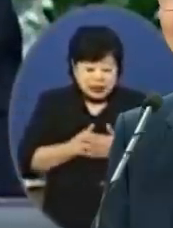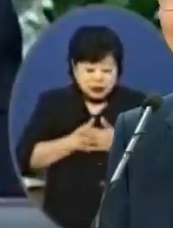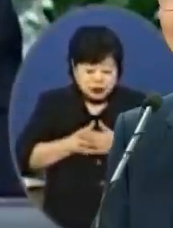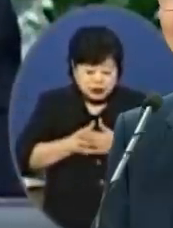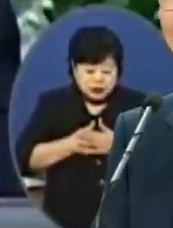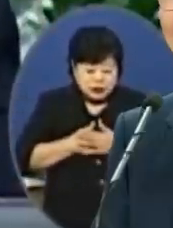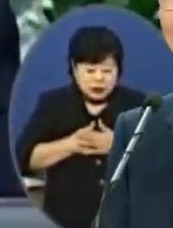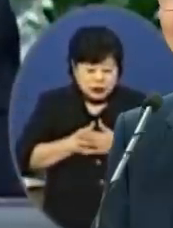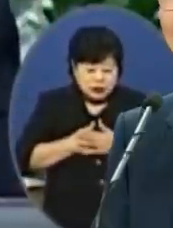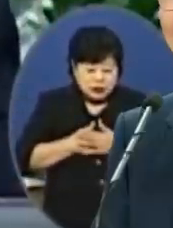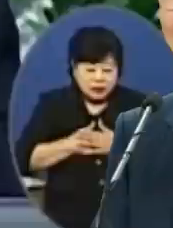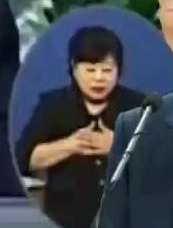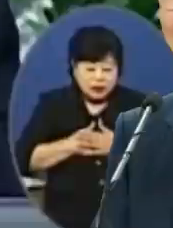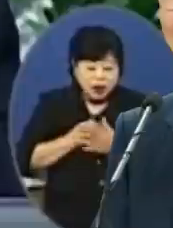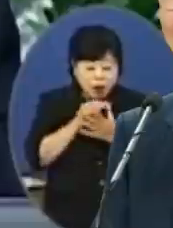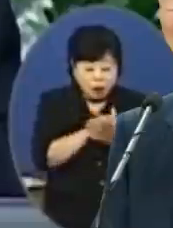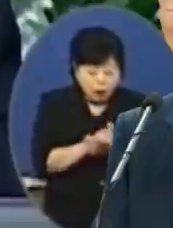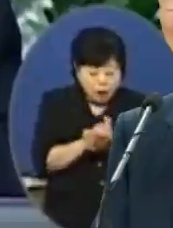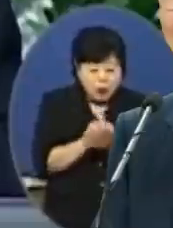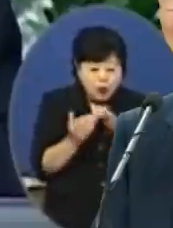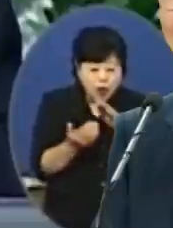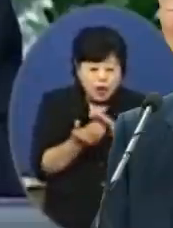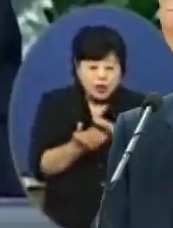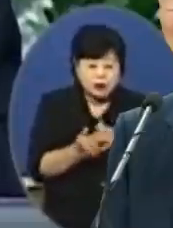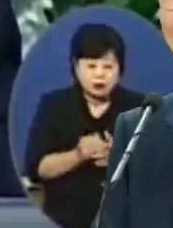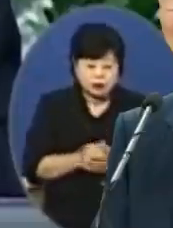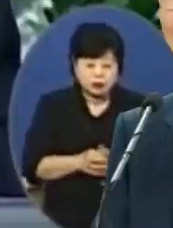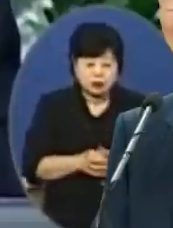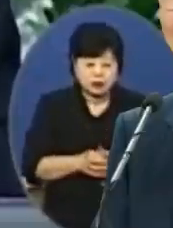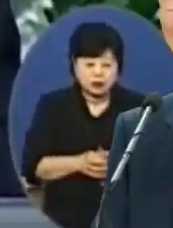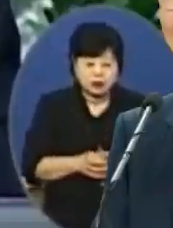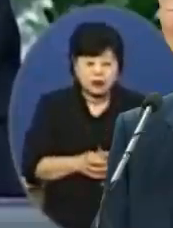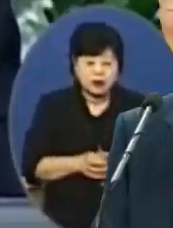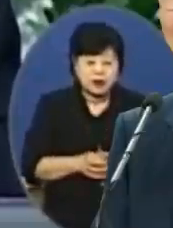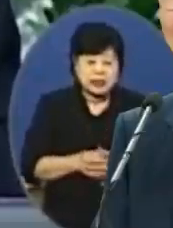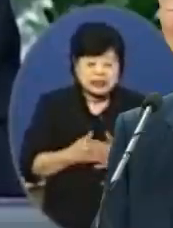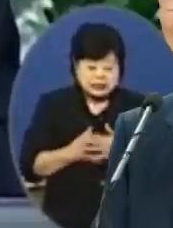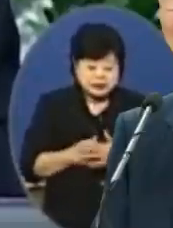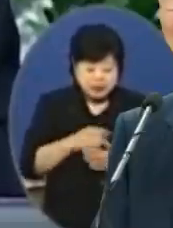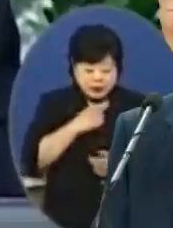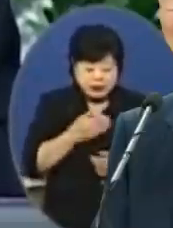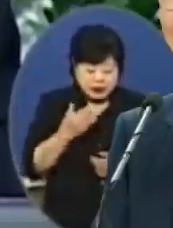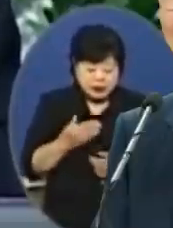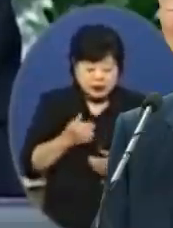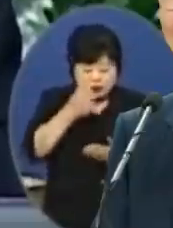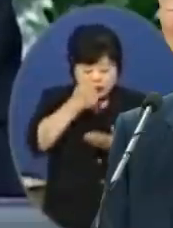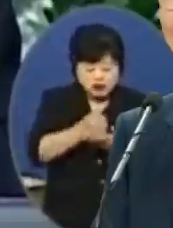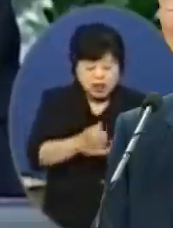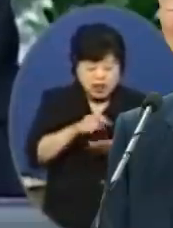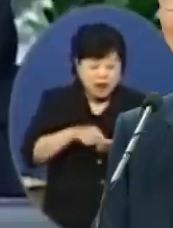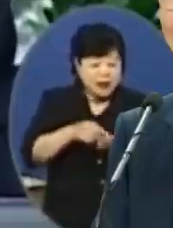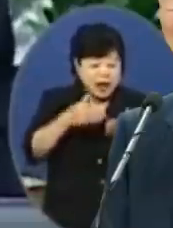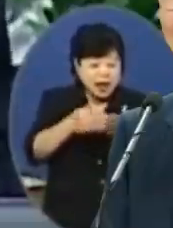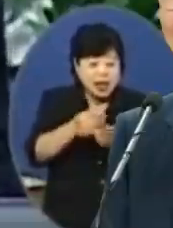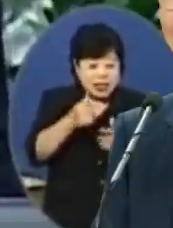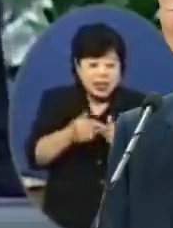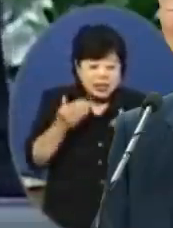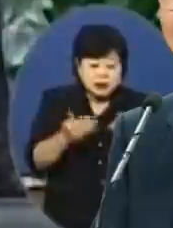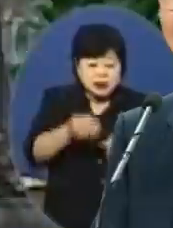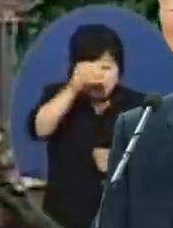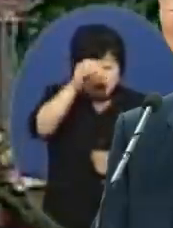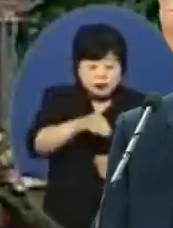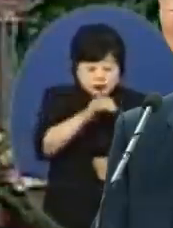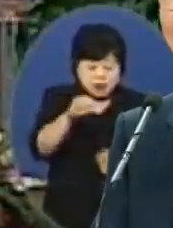얹어 화목을 시켜놓고 그 심장에 피가 터져서 죄를 갚았다고 말한 것입니다. 예수님은